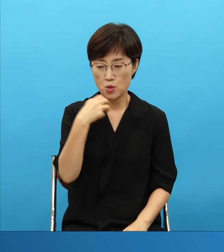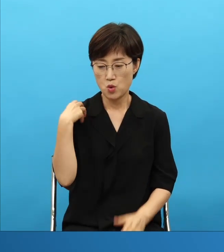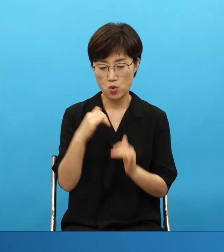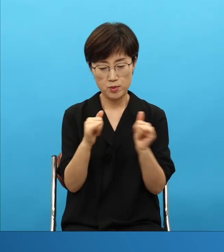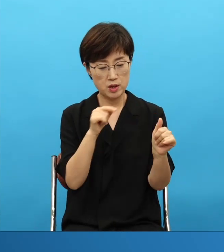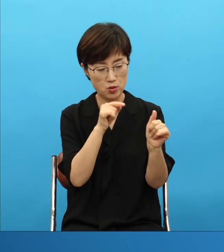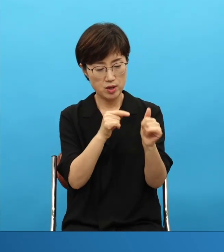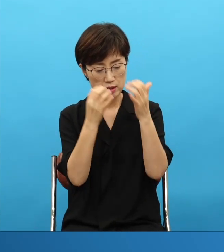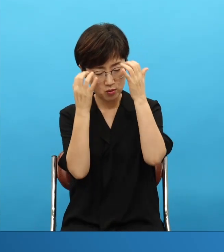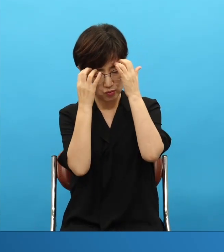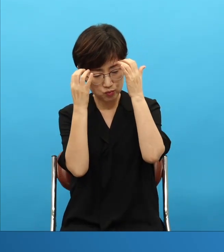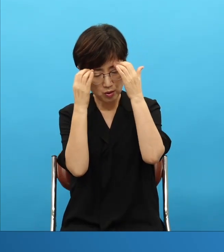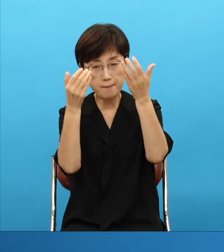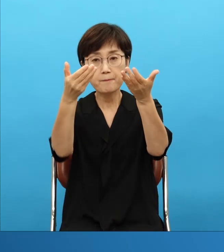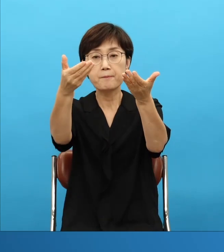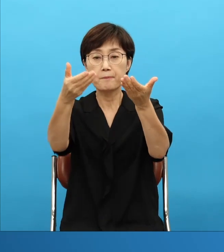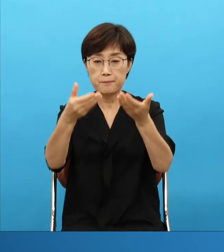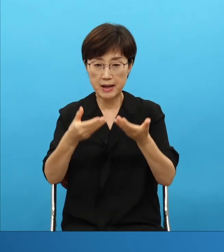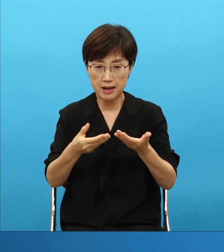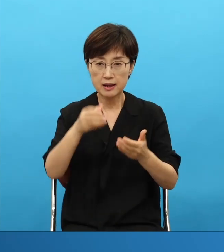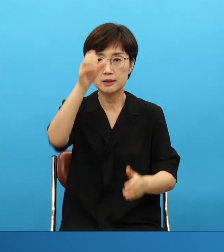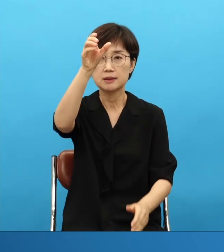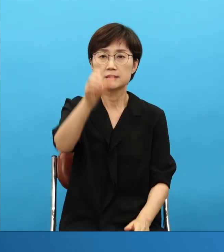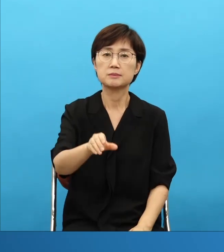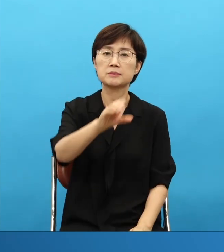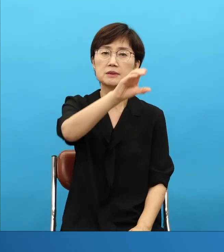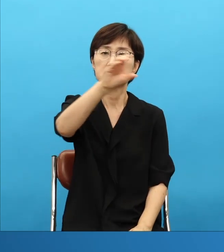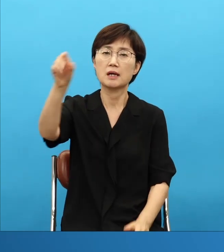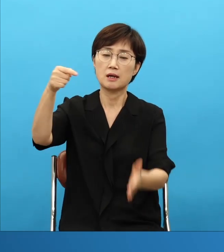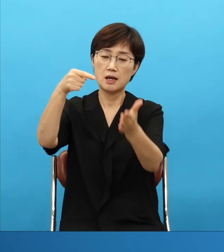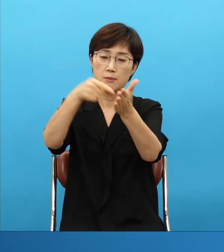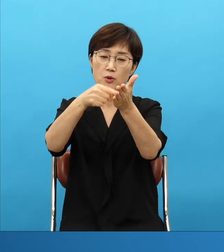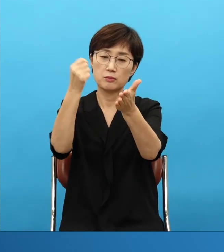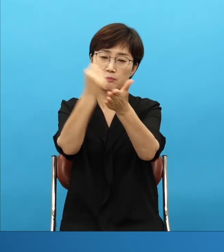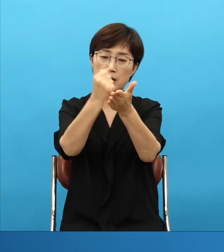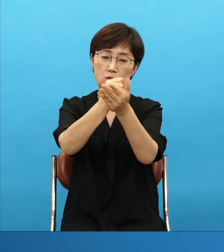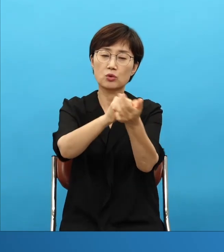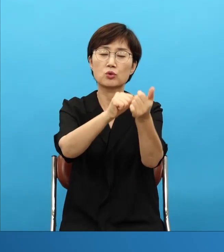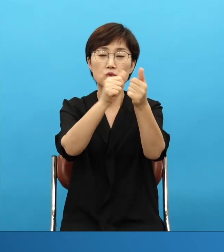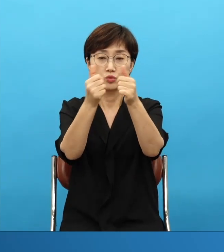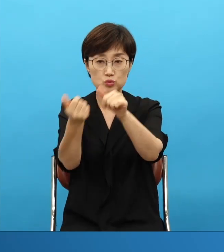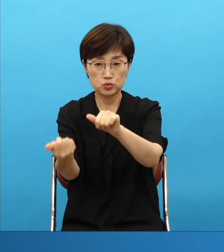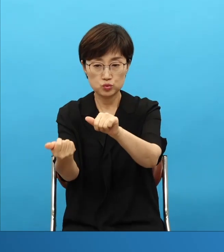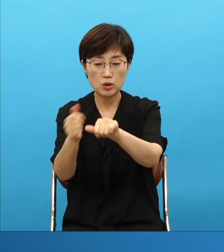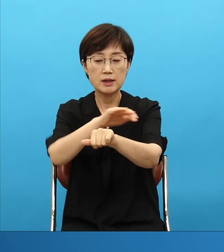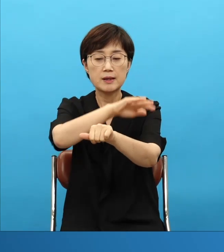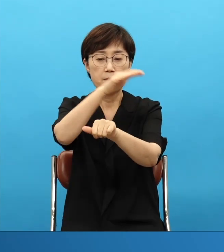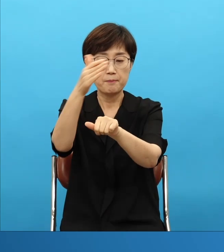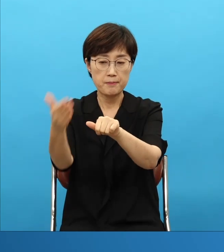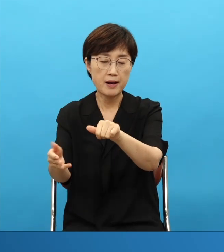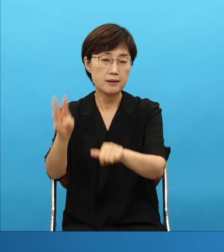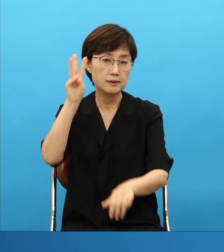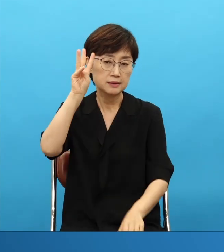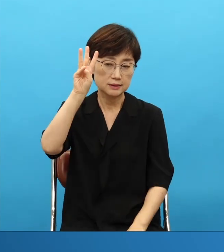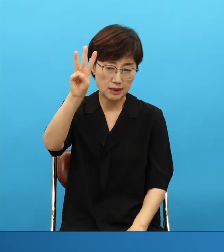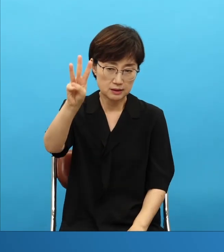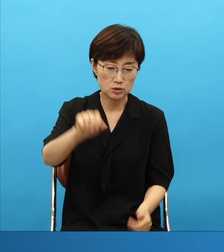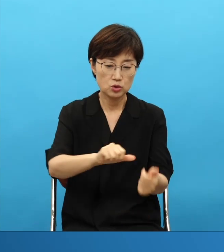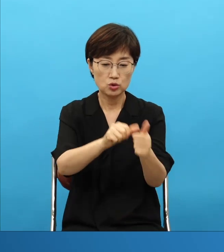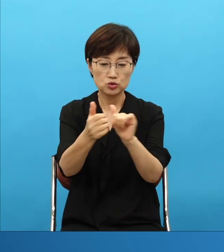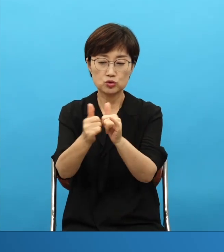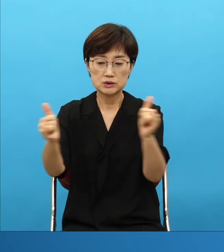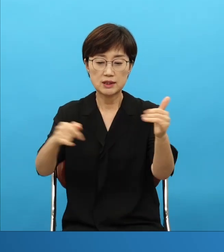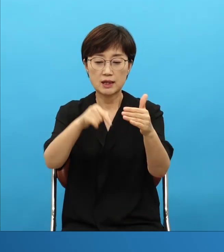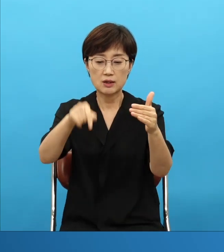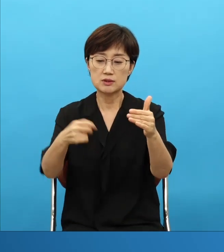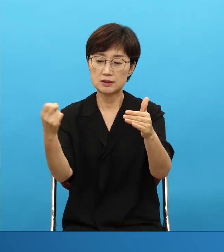나시고 본디오 빌라도에게 고난을 받으사 십자가에 못 박혀 죽으시고 장사한 지 사흘 만에